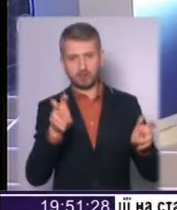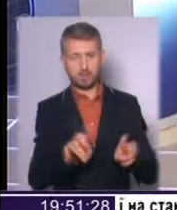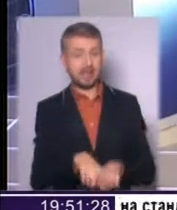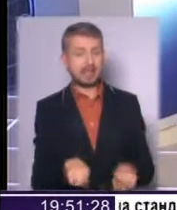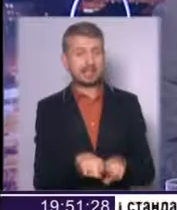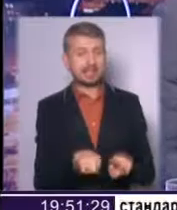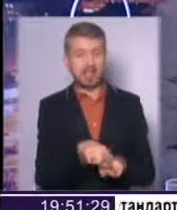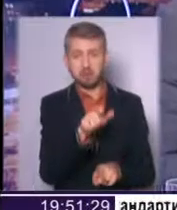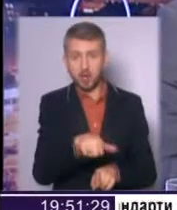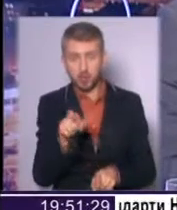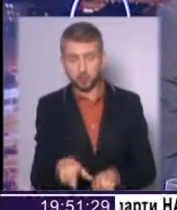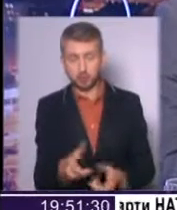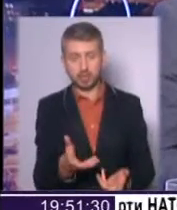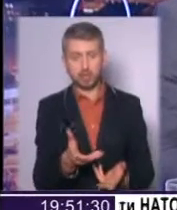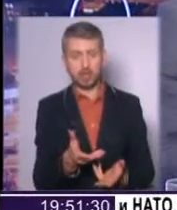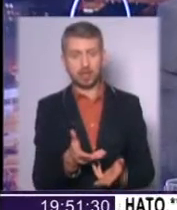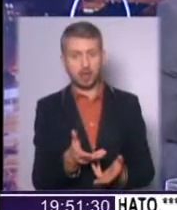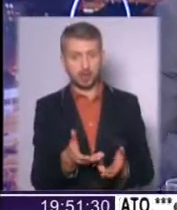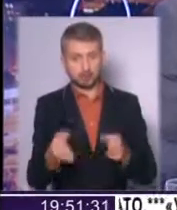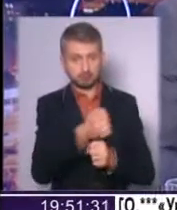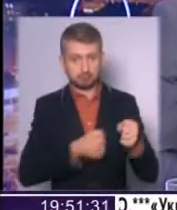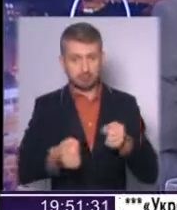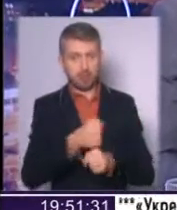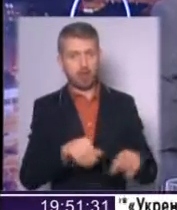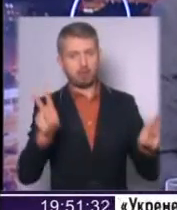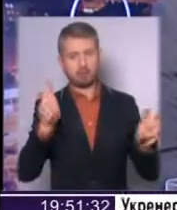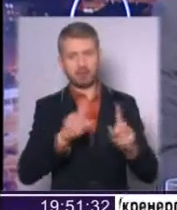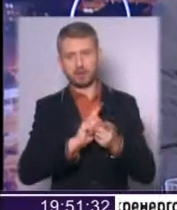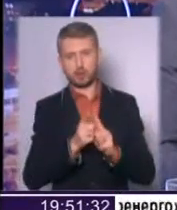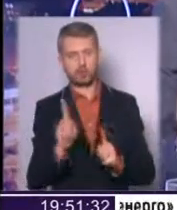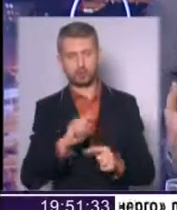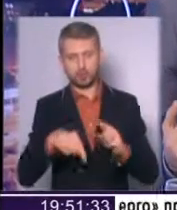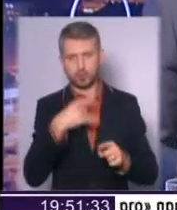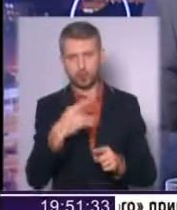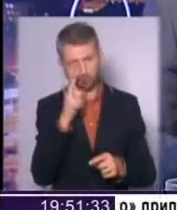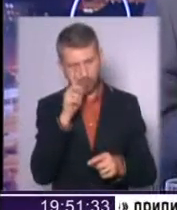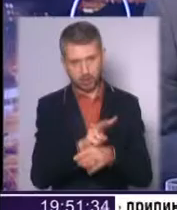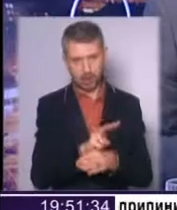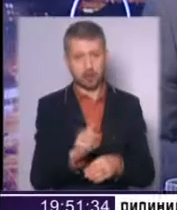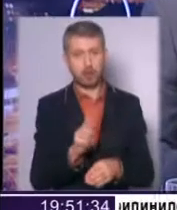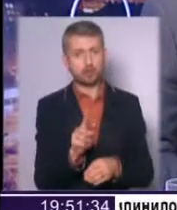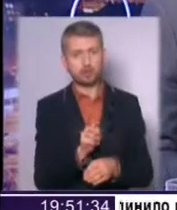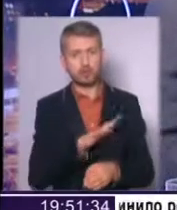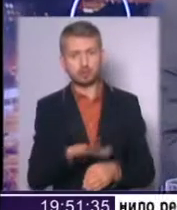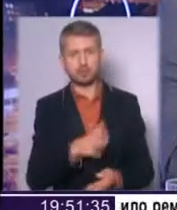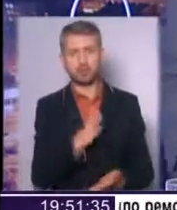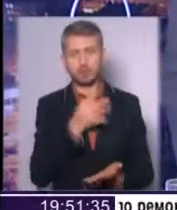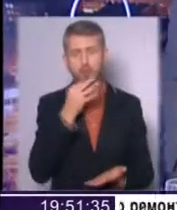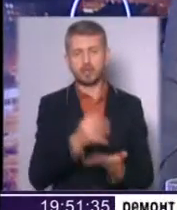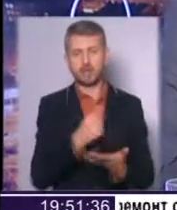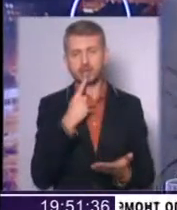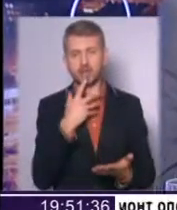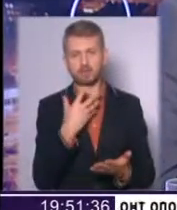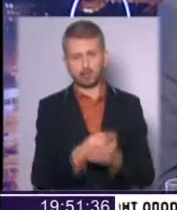і інші, так, партія регіонів і так далі. Зараз це вже інші партії, які постворювали там наш край відродження, так,